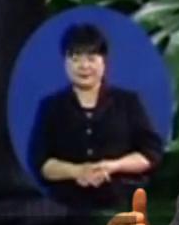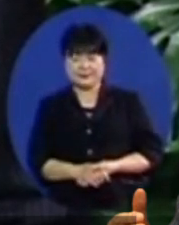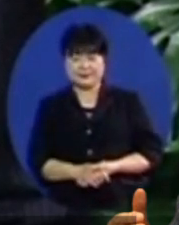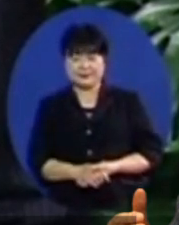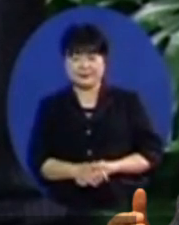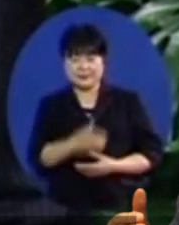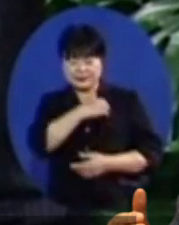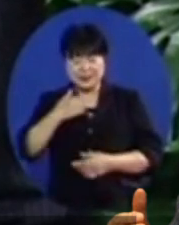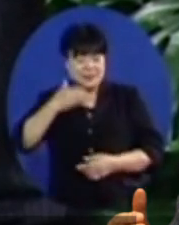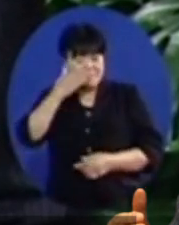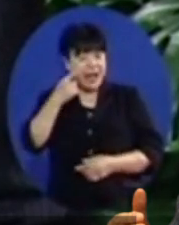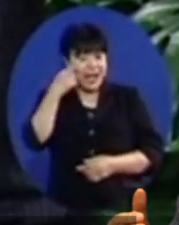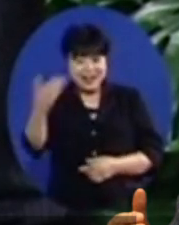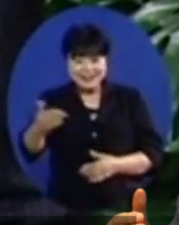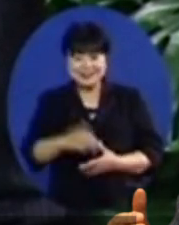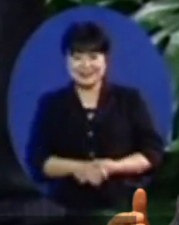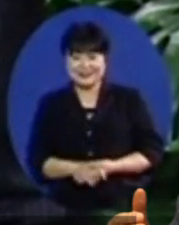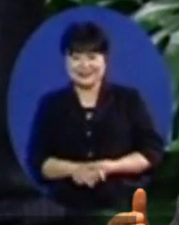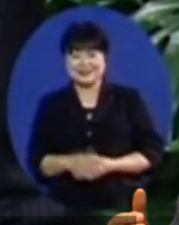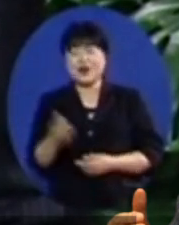자신 있어요?